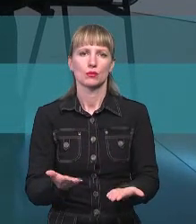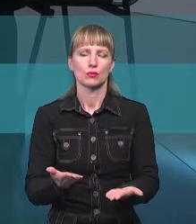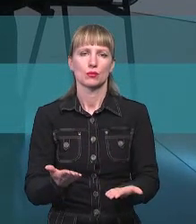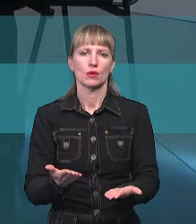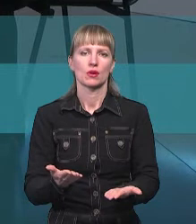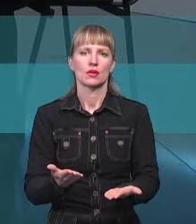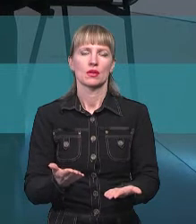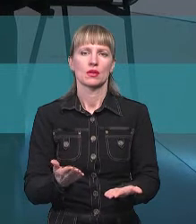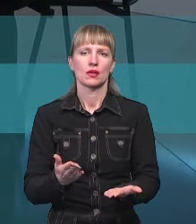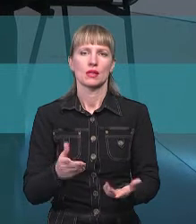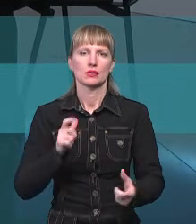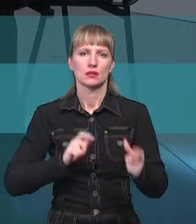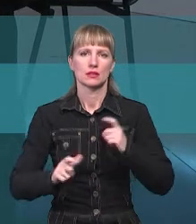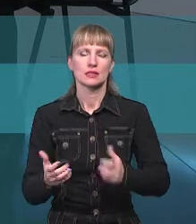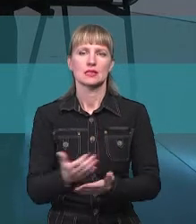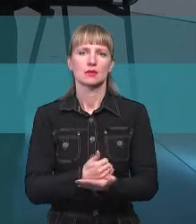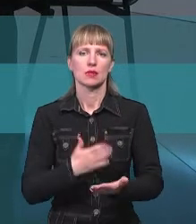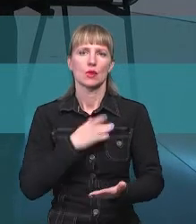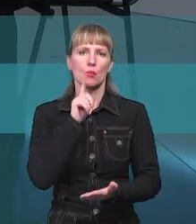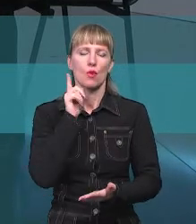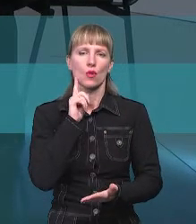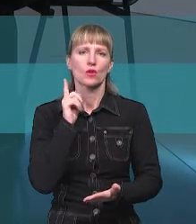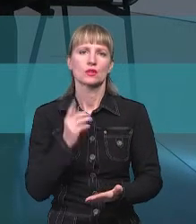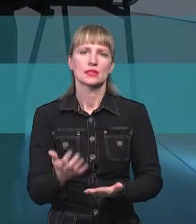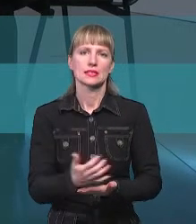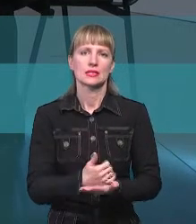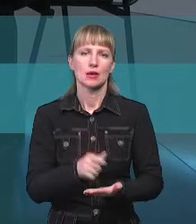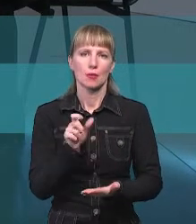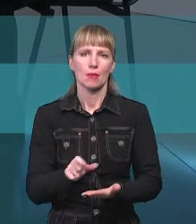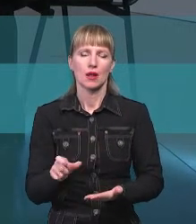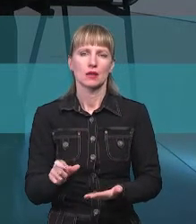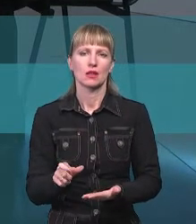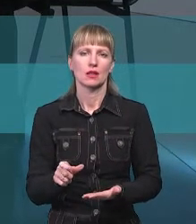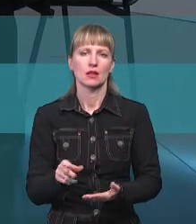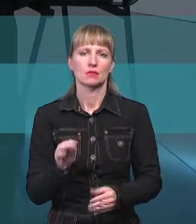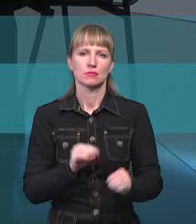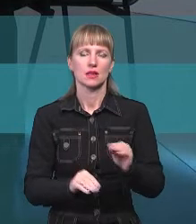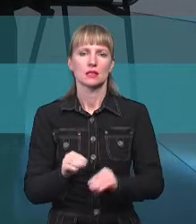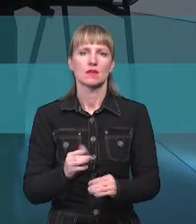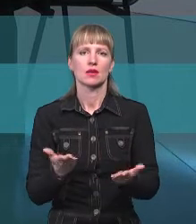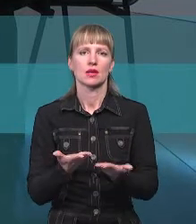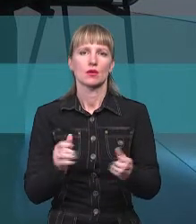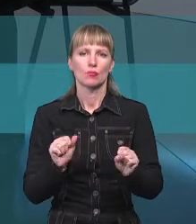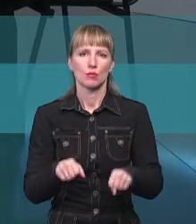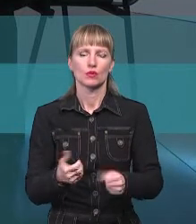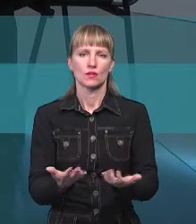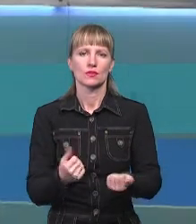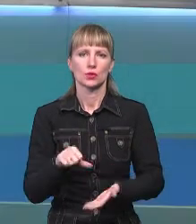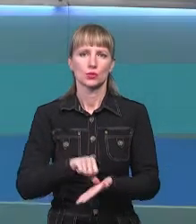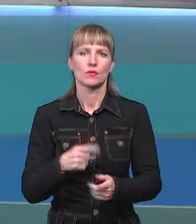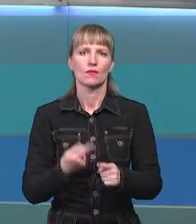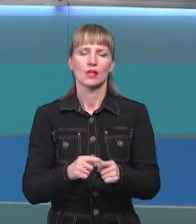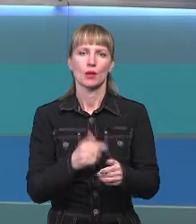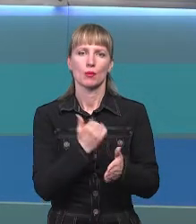вищим закладам зібрати нашу молодь, зібрати викладацький состав, який може взяти участь у